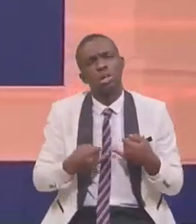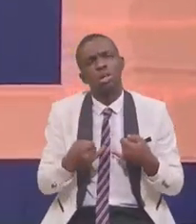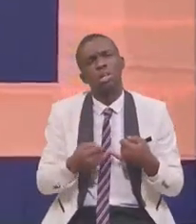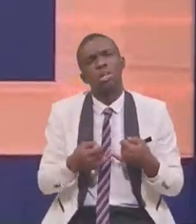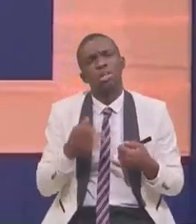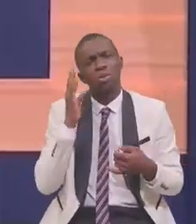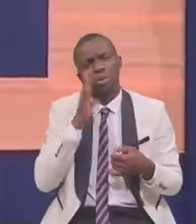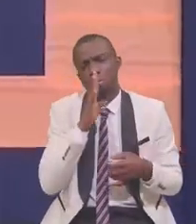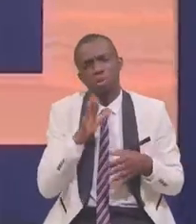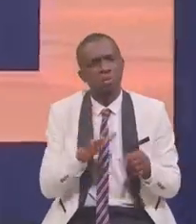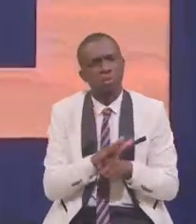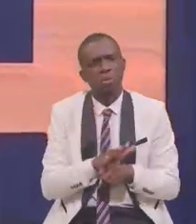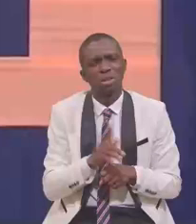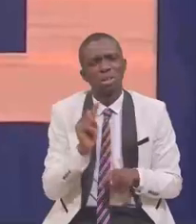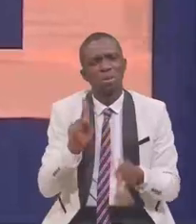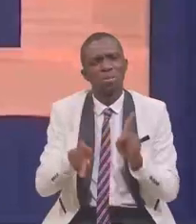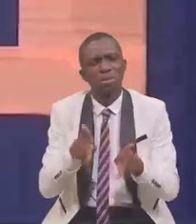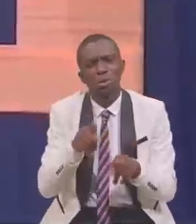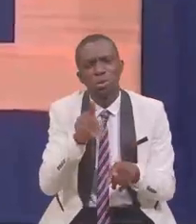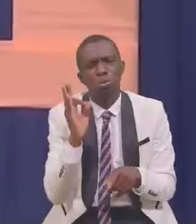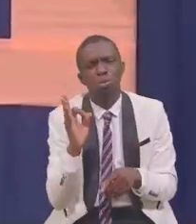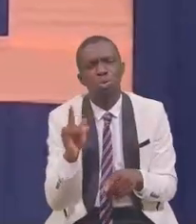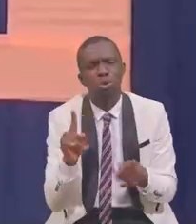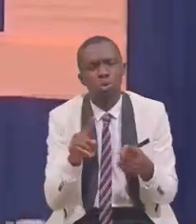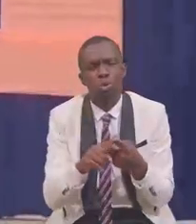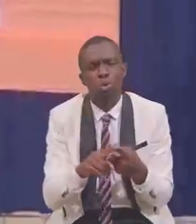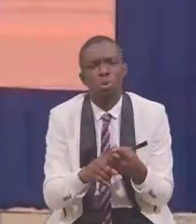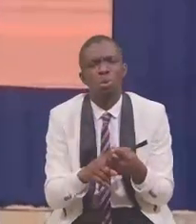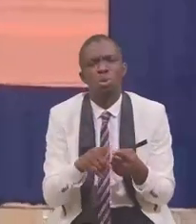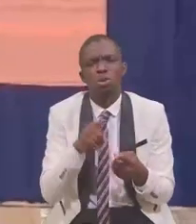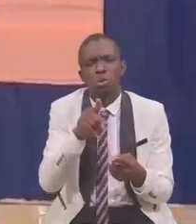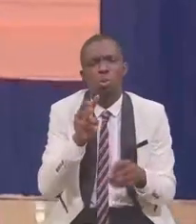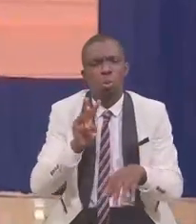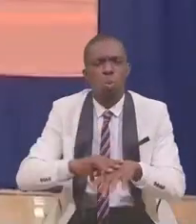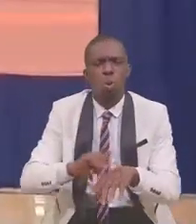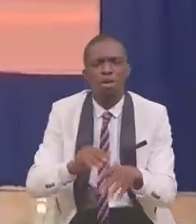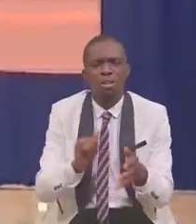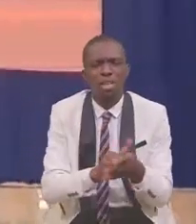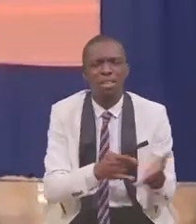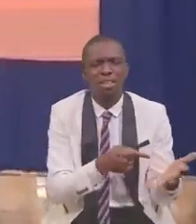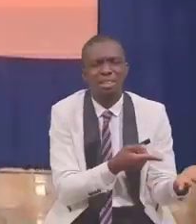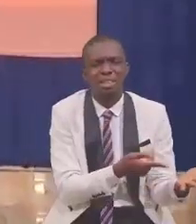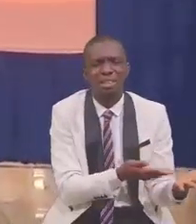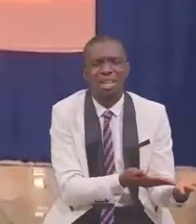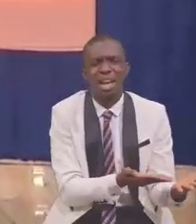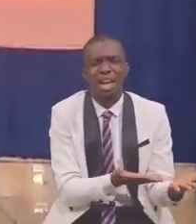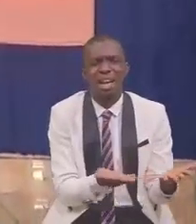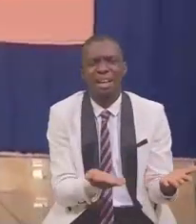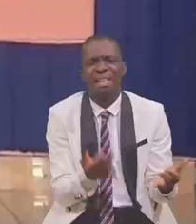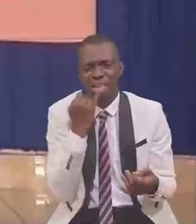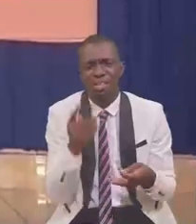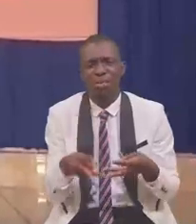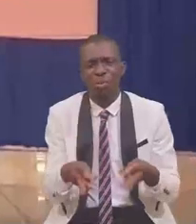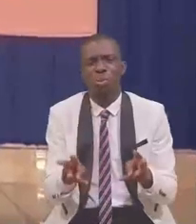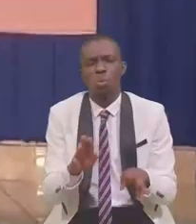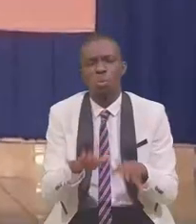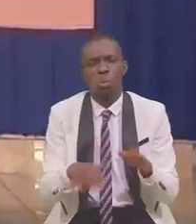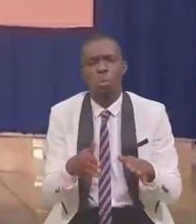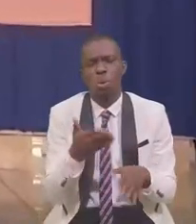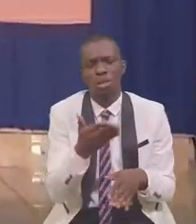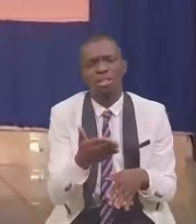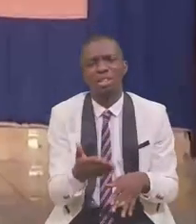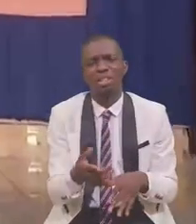que leur joie soit parfaite. Tu leur prêches que voici la voie, marchez-y, tu leur révèles le